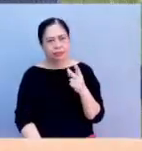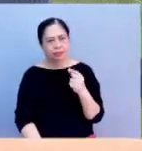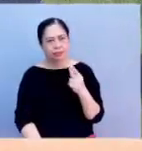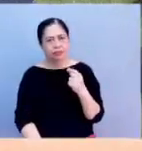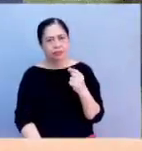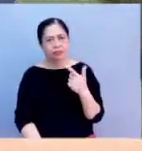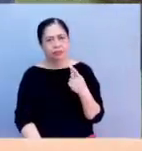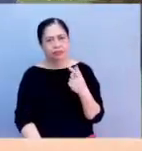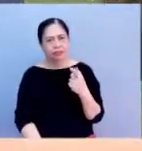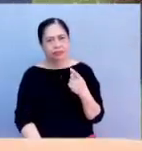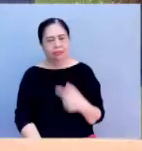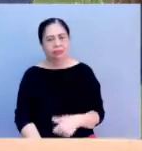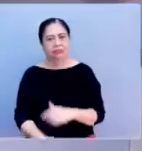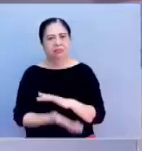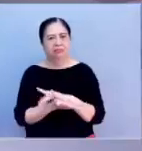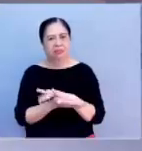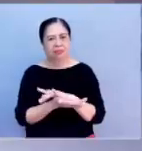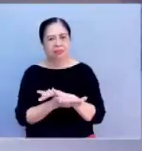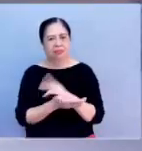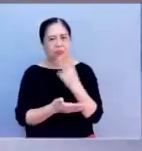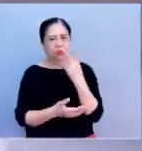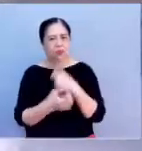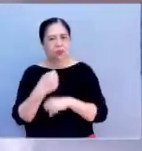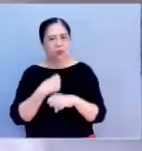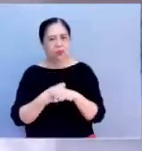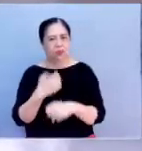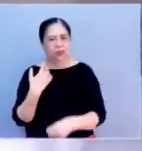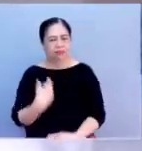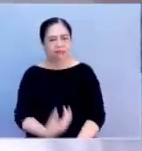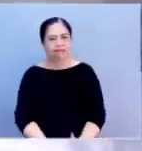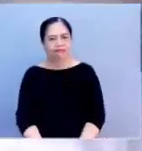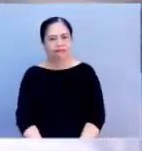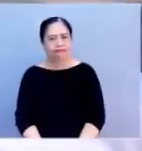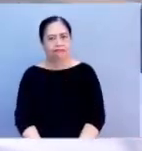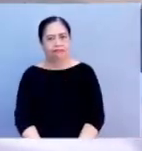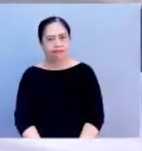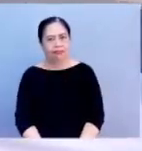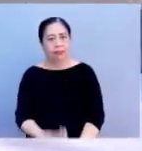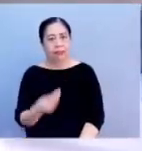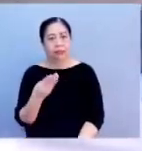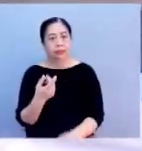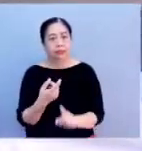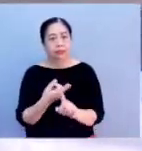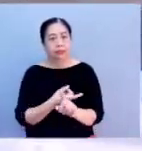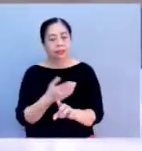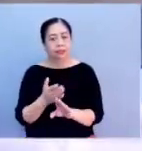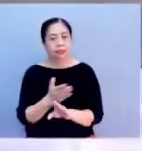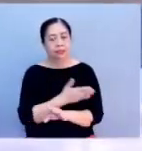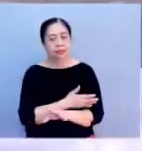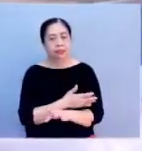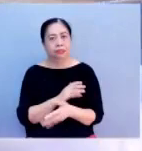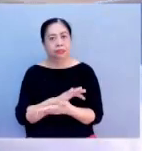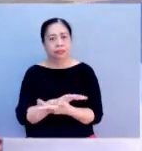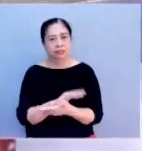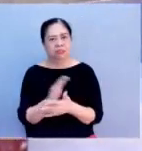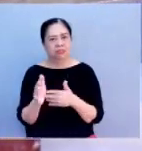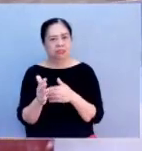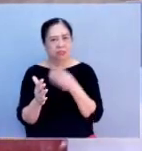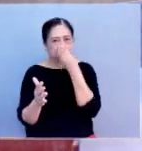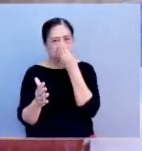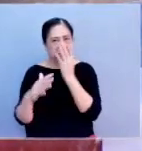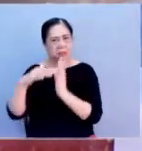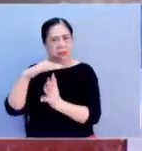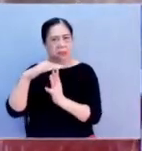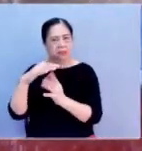2021. Ah, nag-pandemic ka. Two years ago yan siya. So, a few months before the pandemic, kaya din mahina talaga yung benta. Hindi kasi